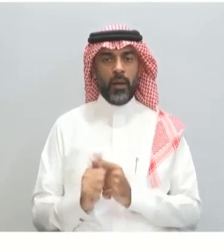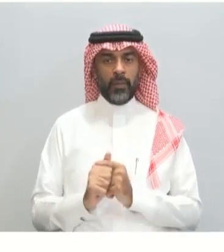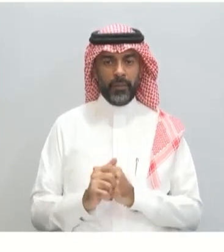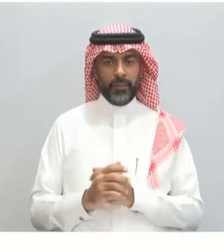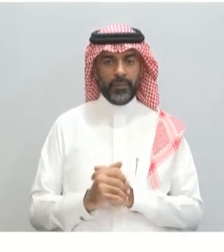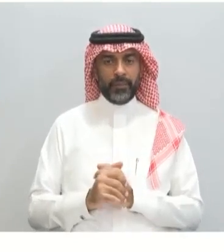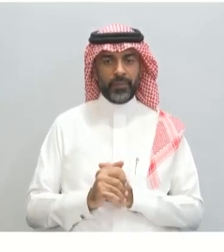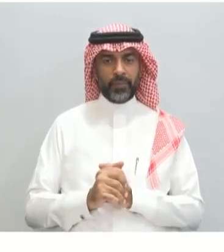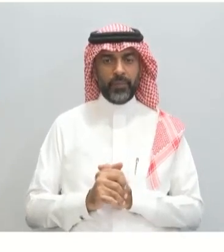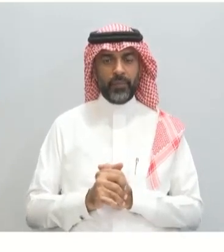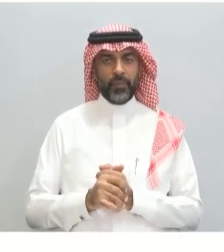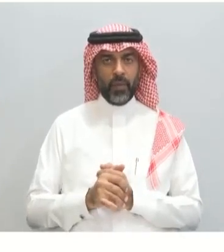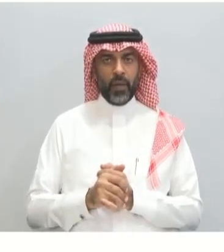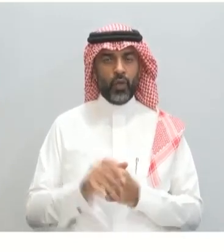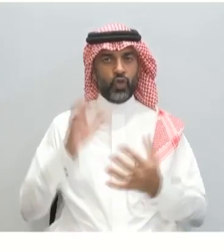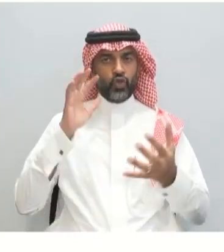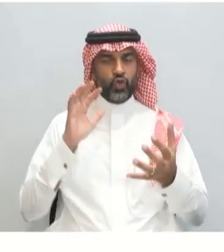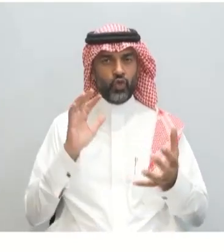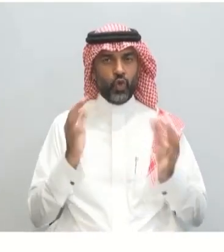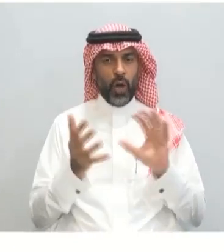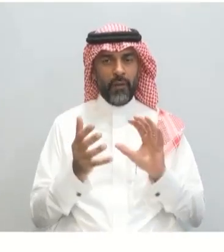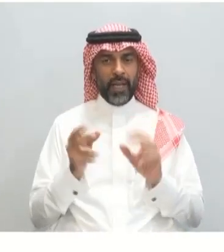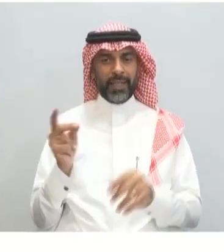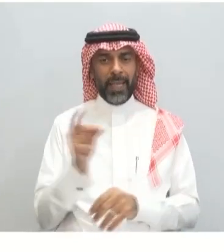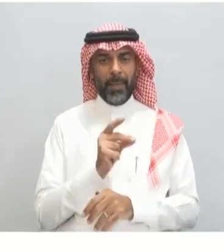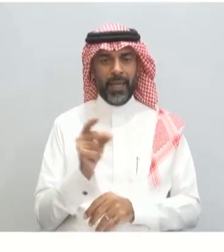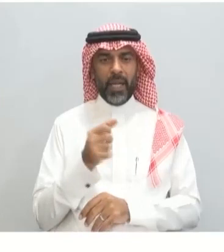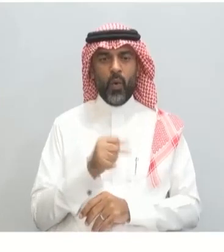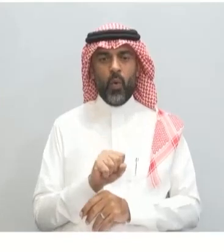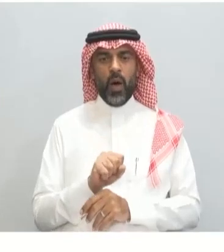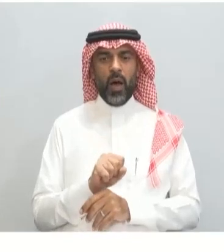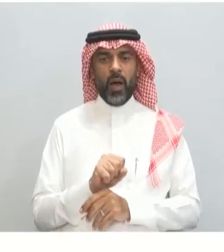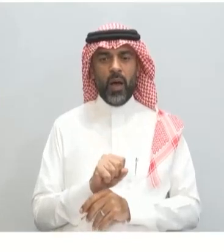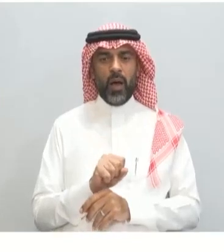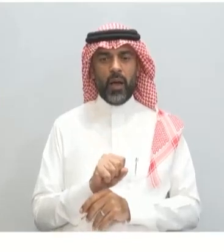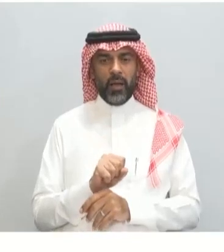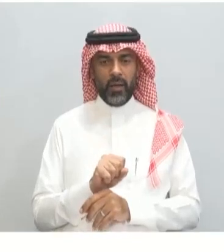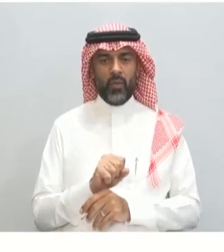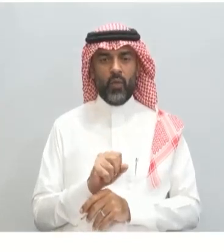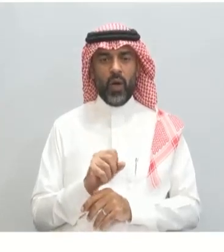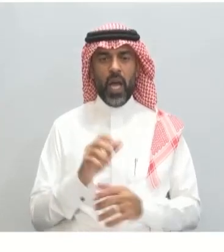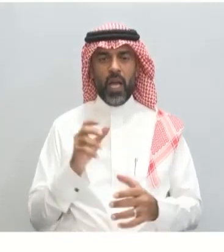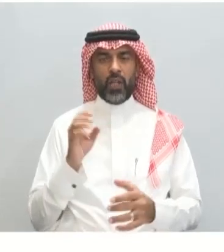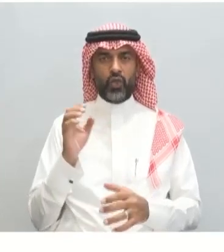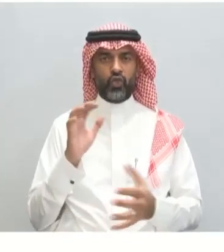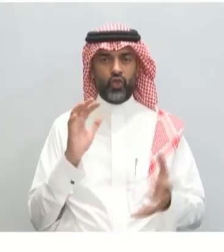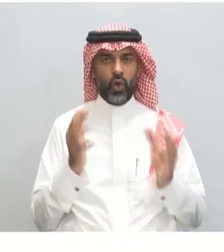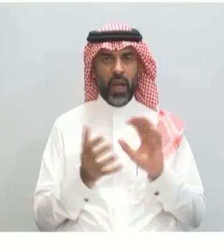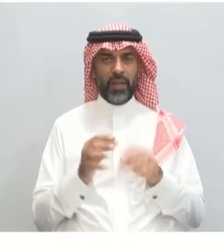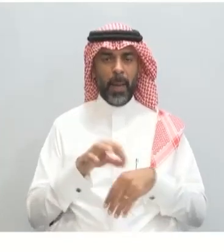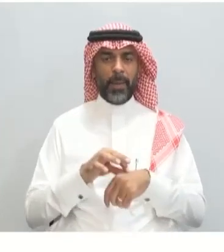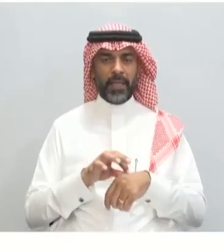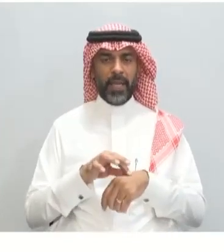هما علم الجغرافيا الطبيعيه والجغرافيا البشريه لكل منهما فروع